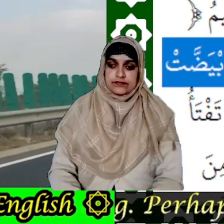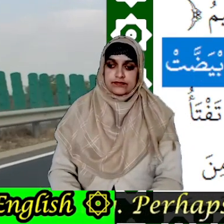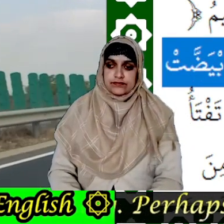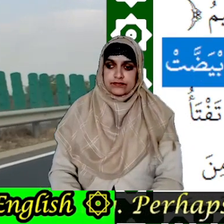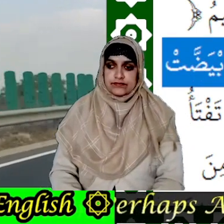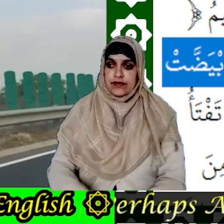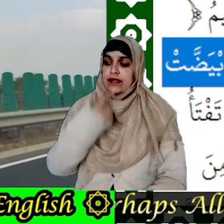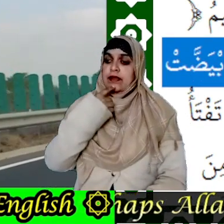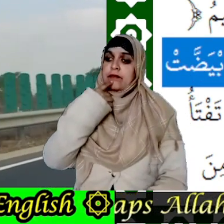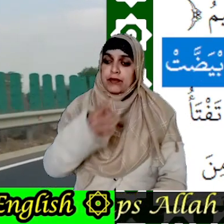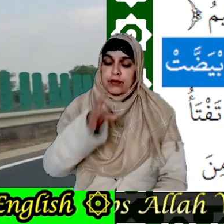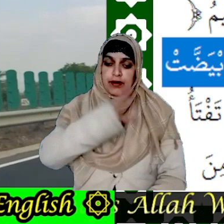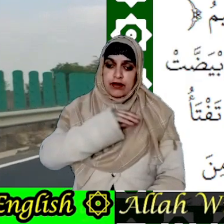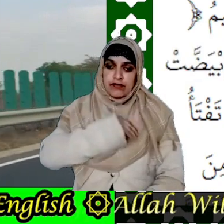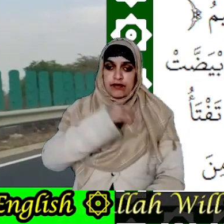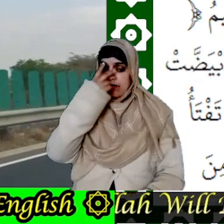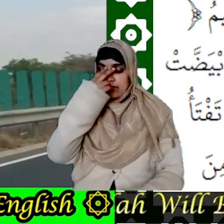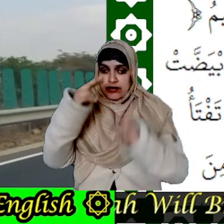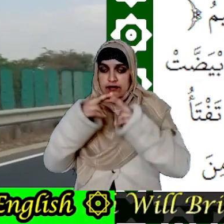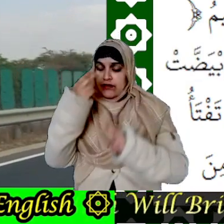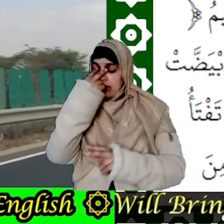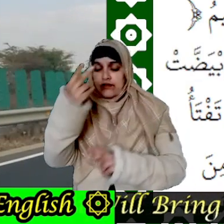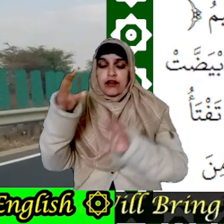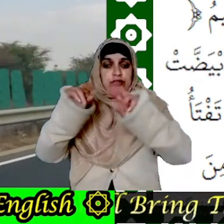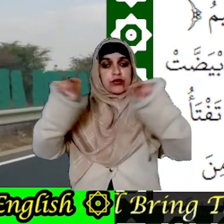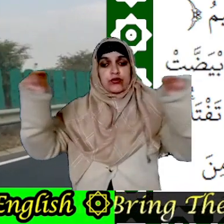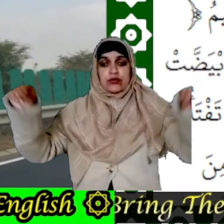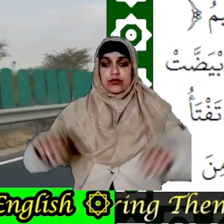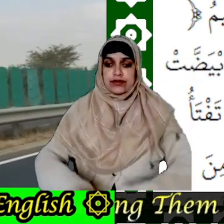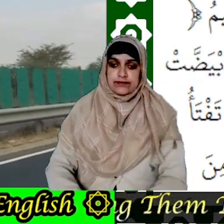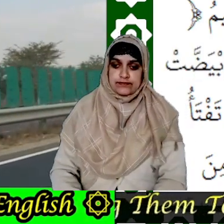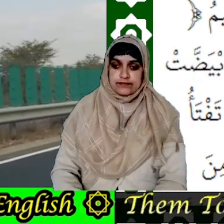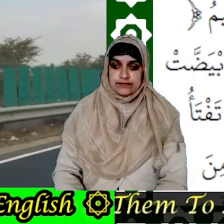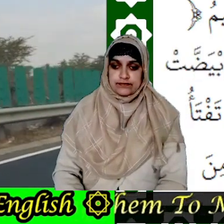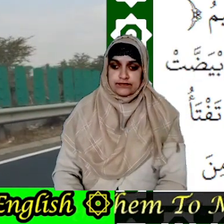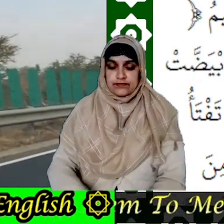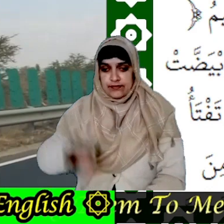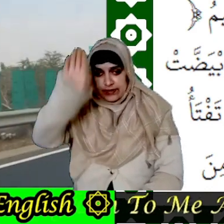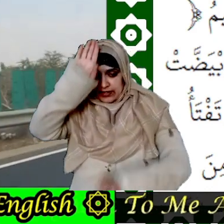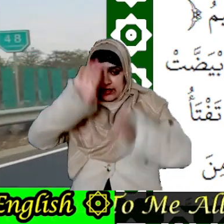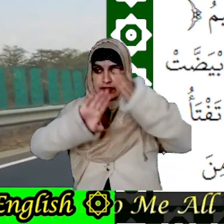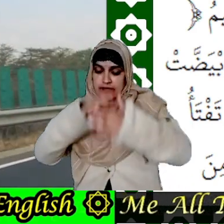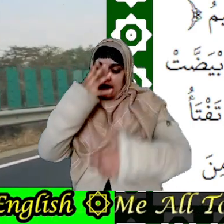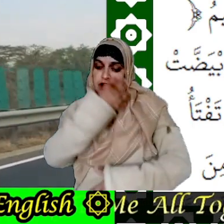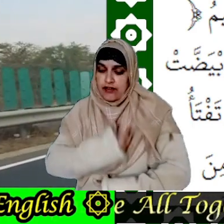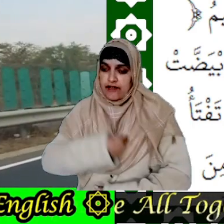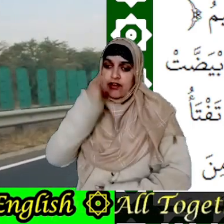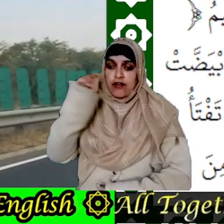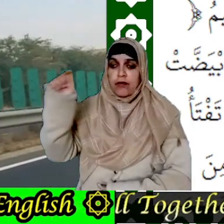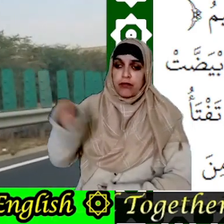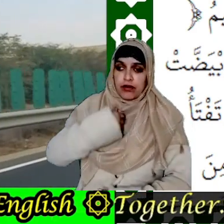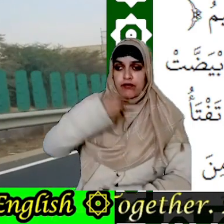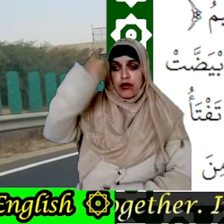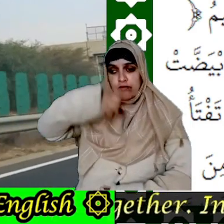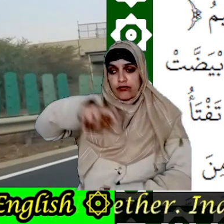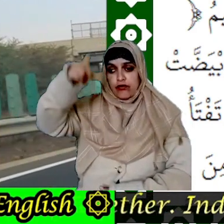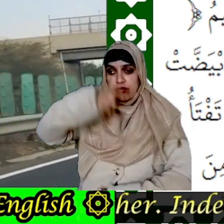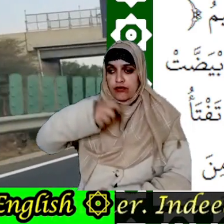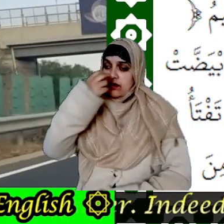نجس على ما نبني الدات من الهزن يا داجت جج فهو كذيم ككسي وجه جل